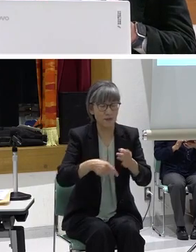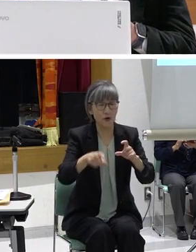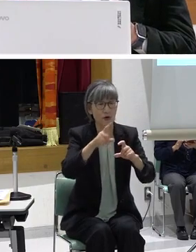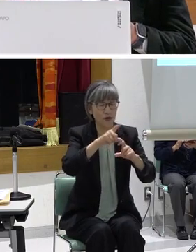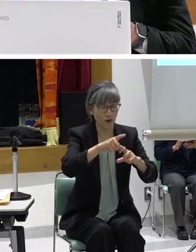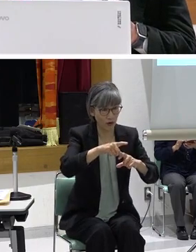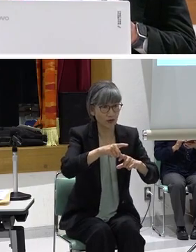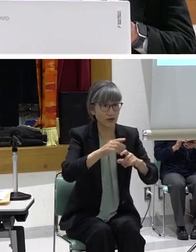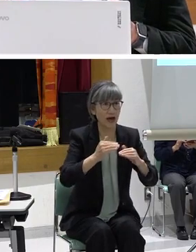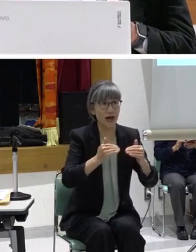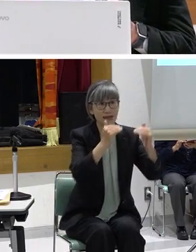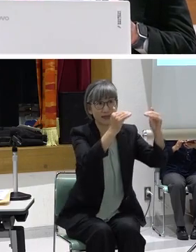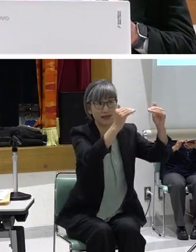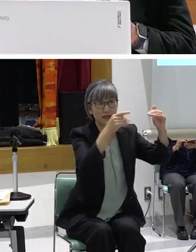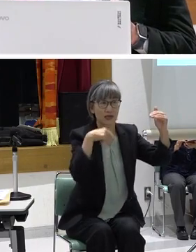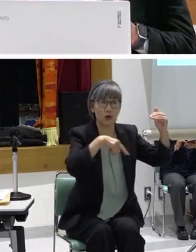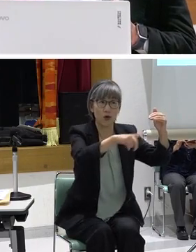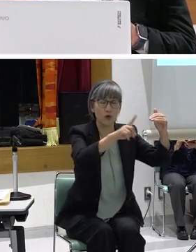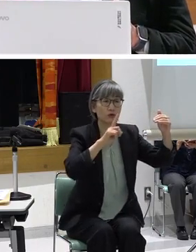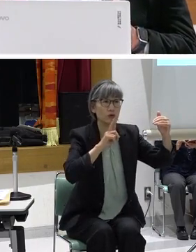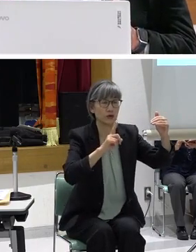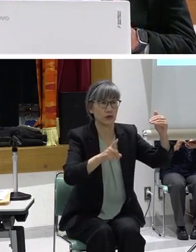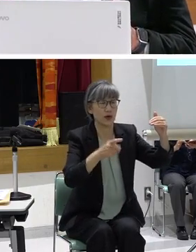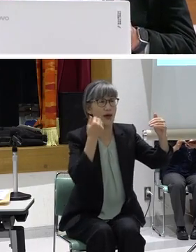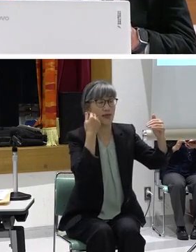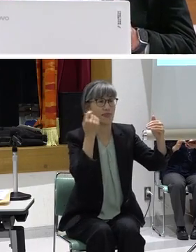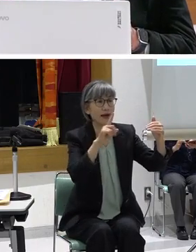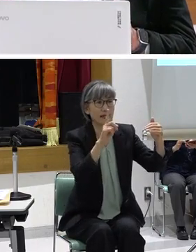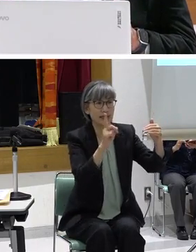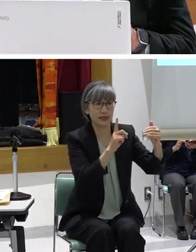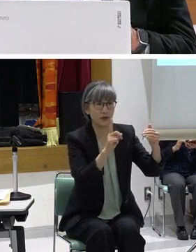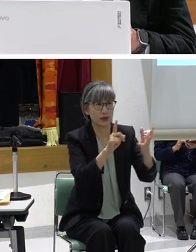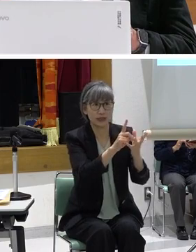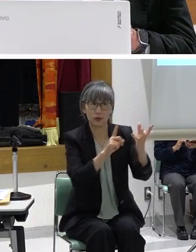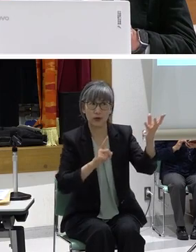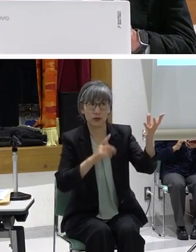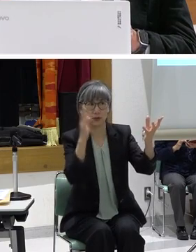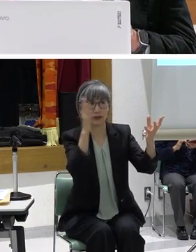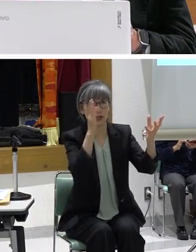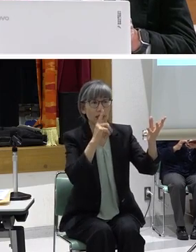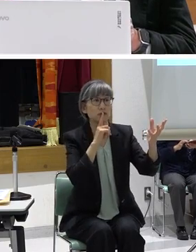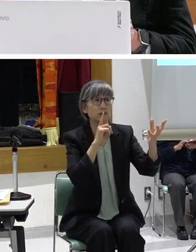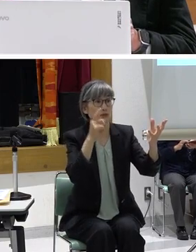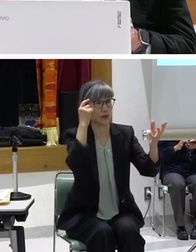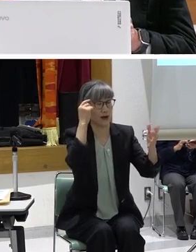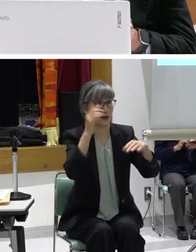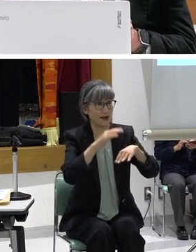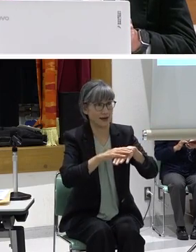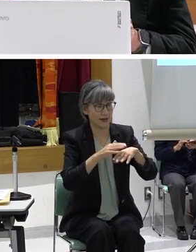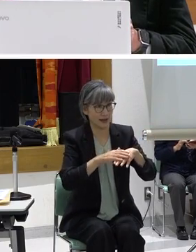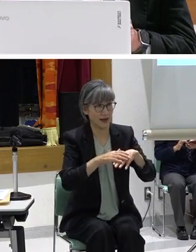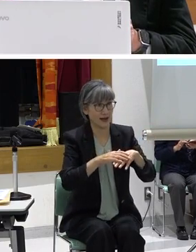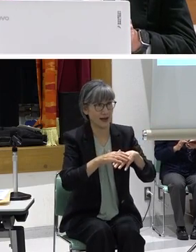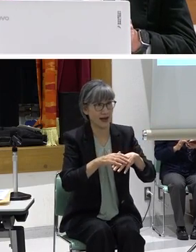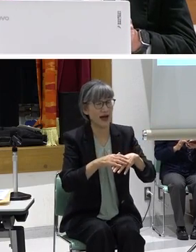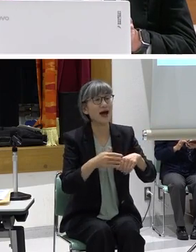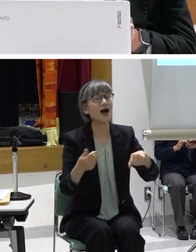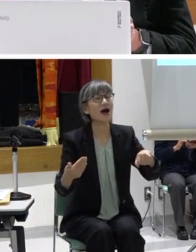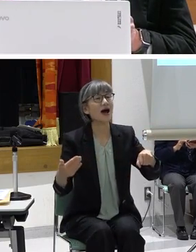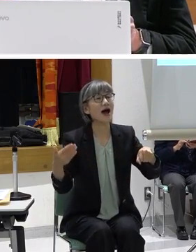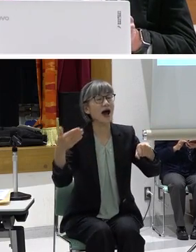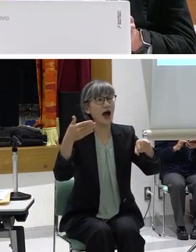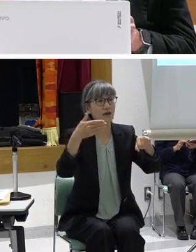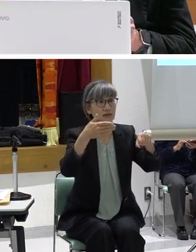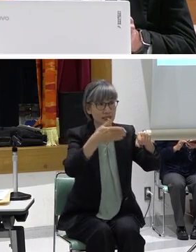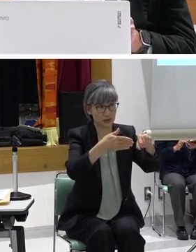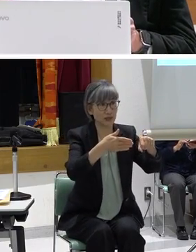で、考え方っていうので誰一人取り残さない、アクセシブルでイン